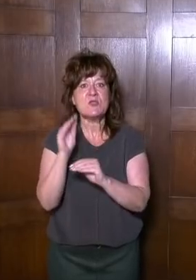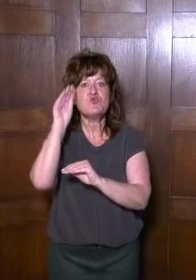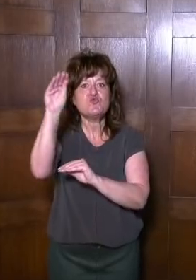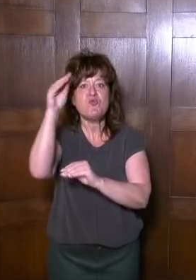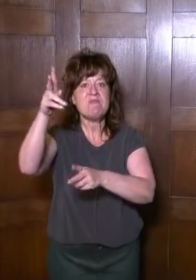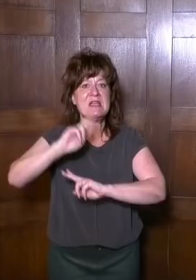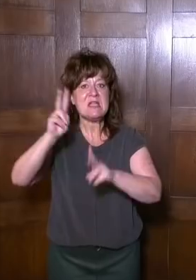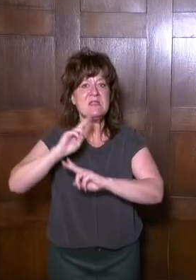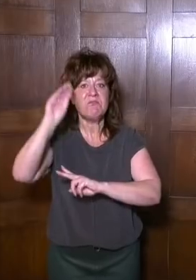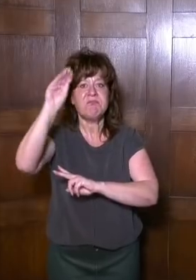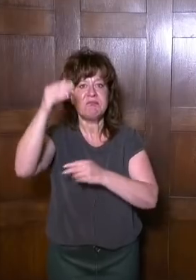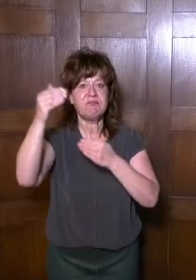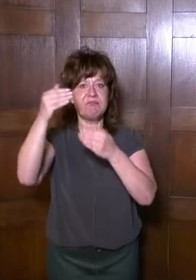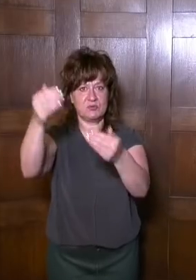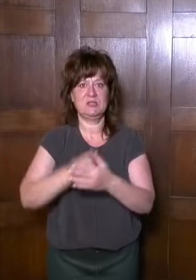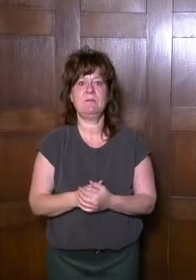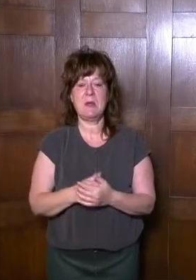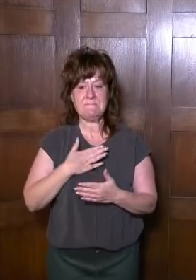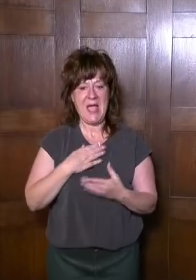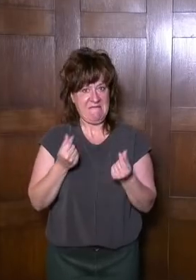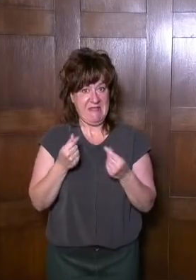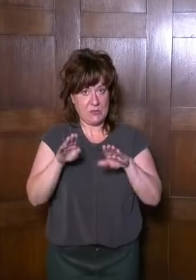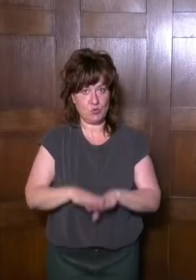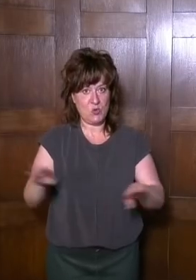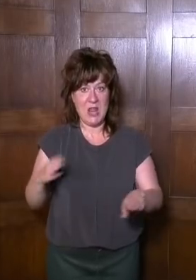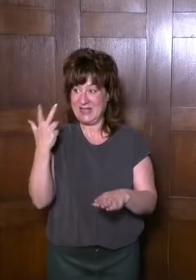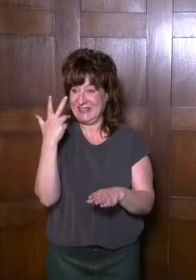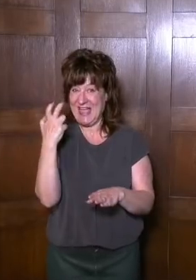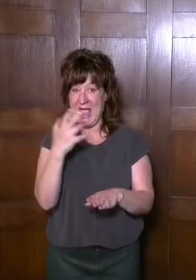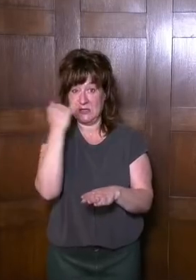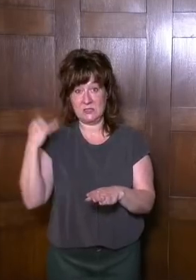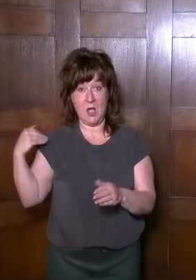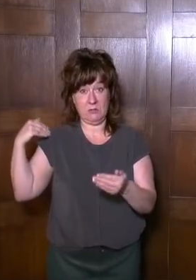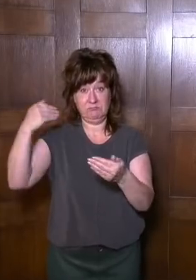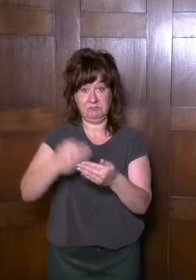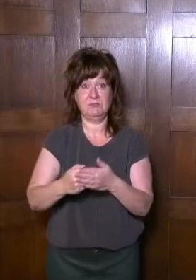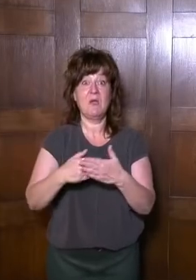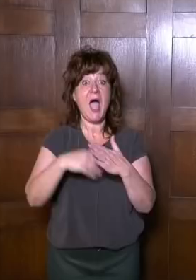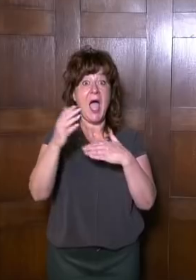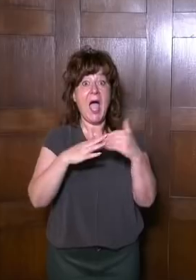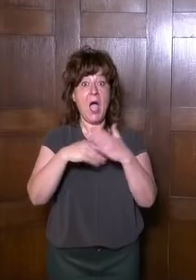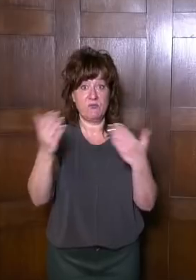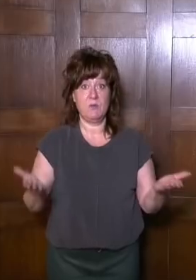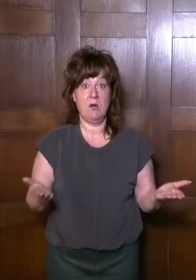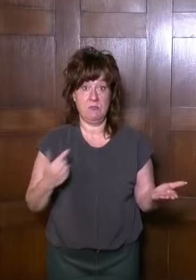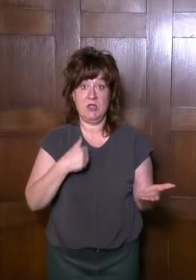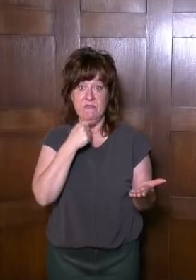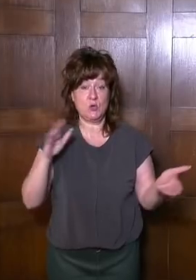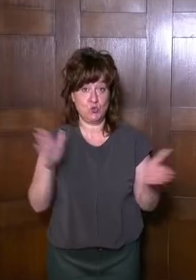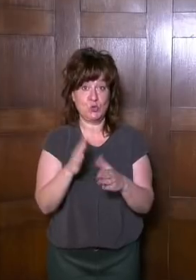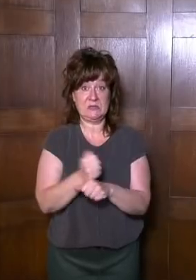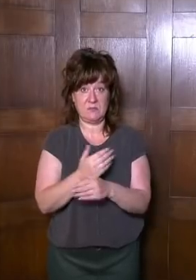Substanz gegangen, die ich die letzten 30 Jahre aufgebaut habe. Ja, und ich will es auch kurz machen und das war der Stand Mitte